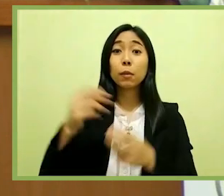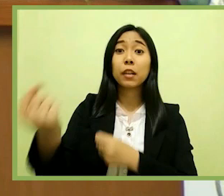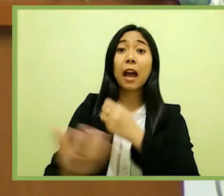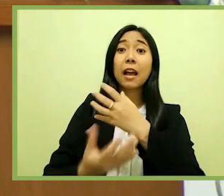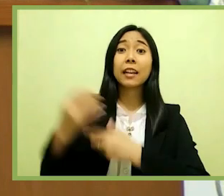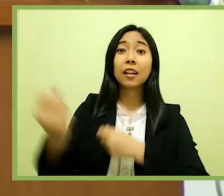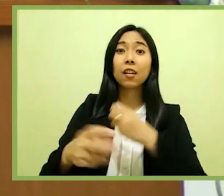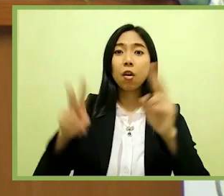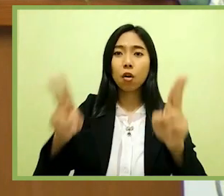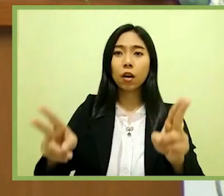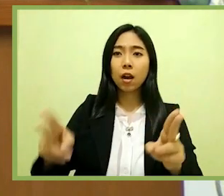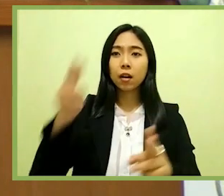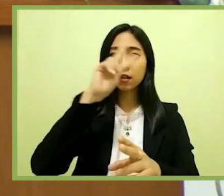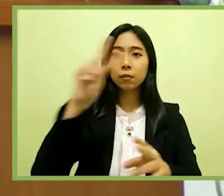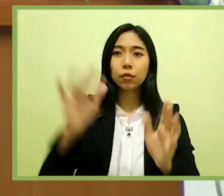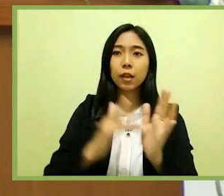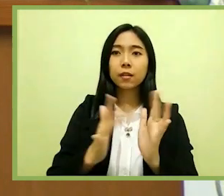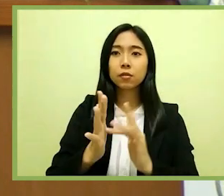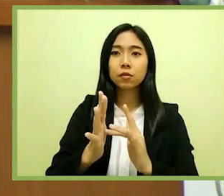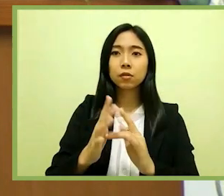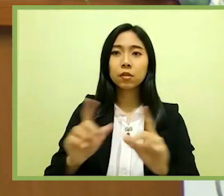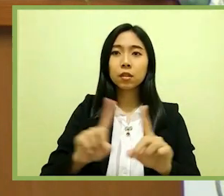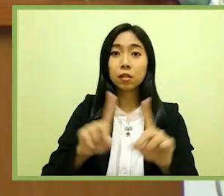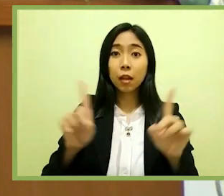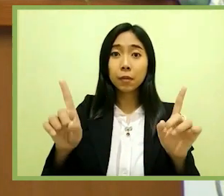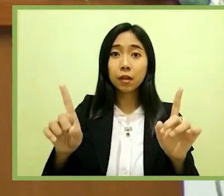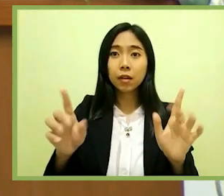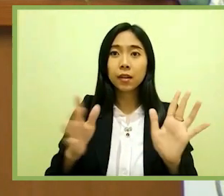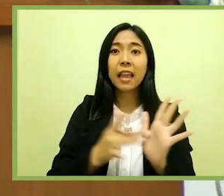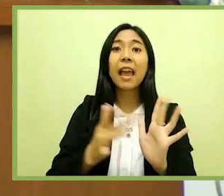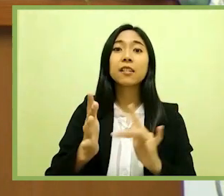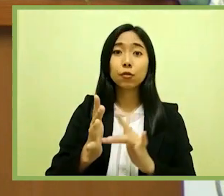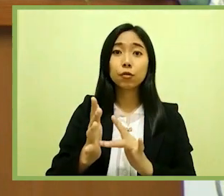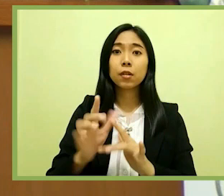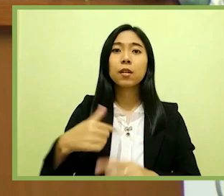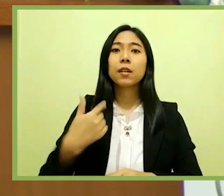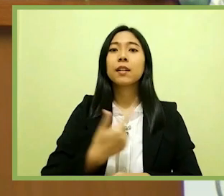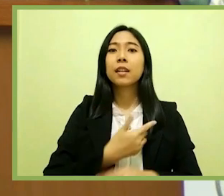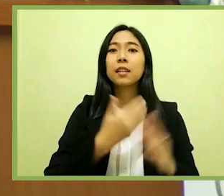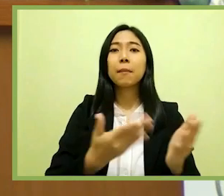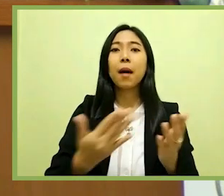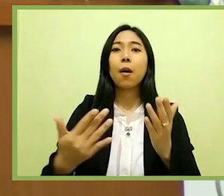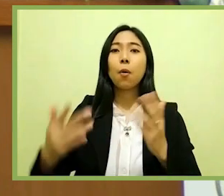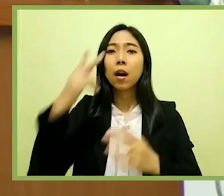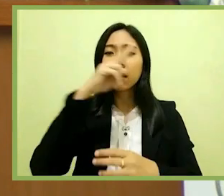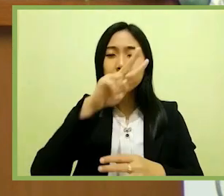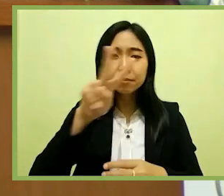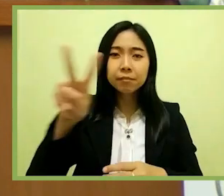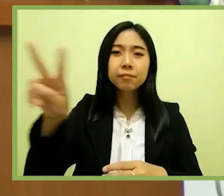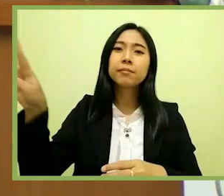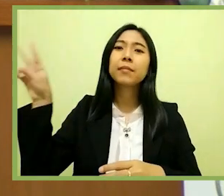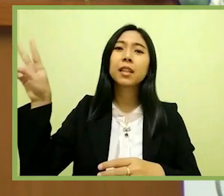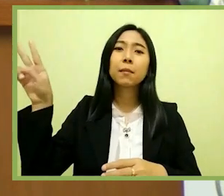orang untuk ketemu Kristus, tapi Kristus itu yang kita bawa justru untuk menjumpai banyak